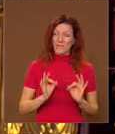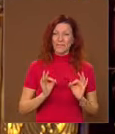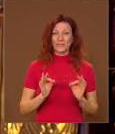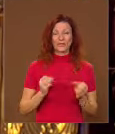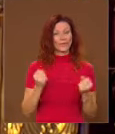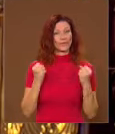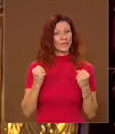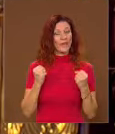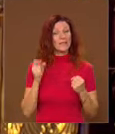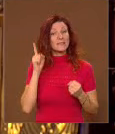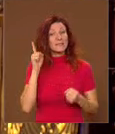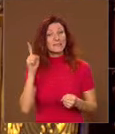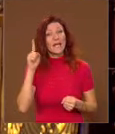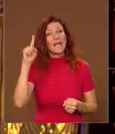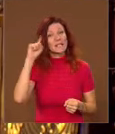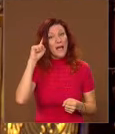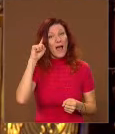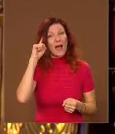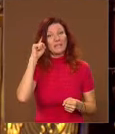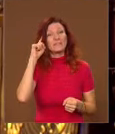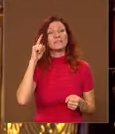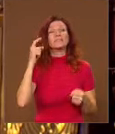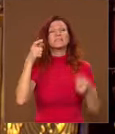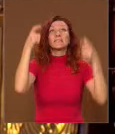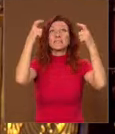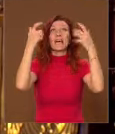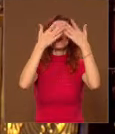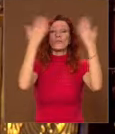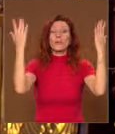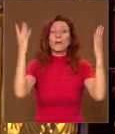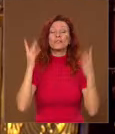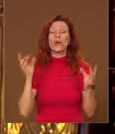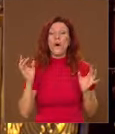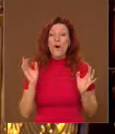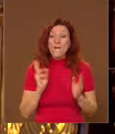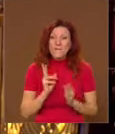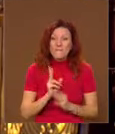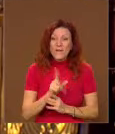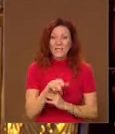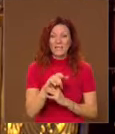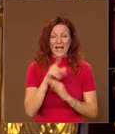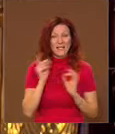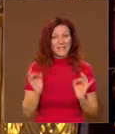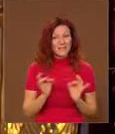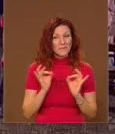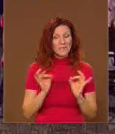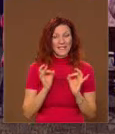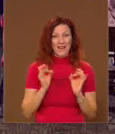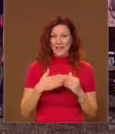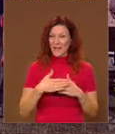са знаели, че в Царството Небесно ще се влезе през специална врата, а ние знаем коя е тя. Тя се казва